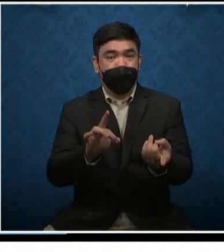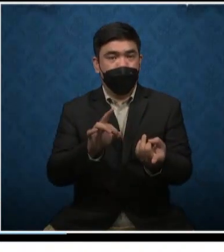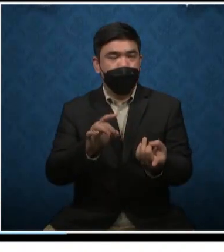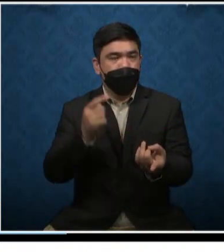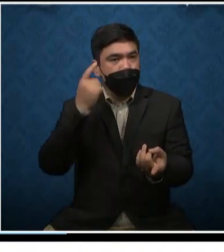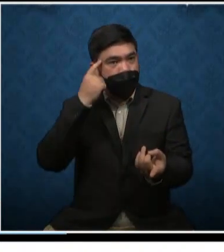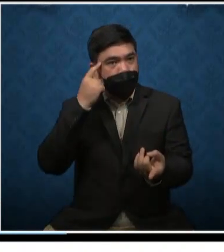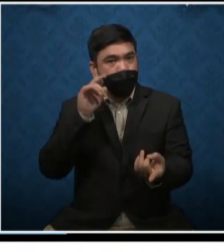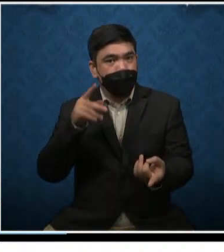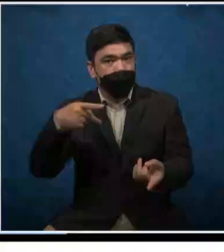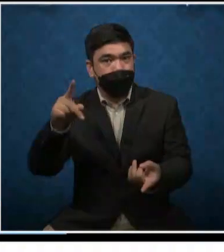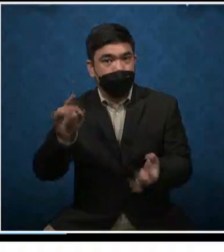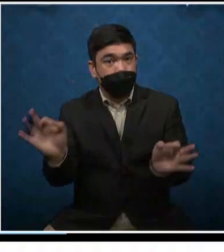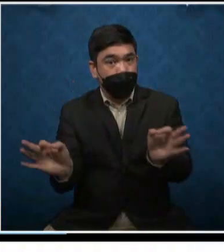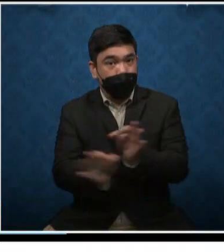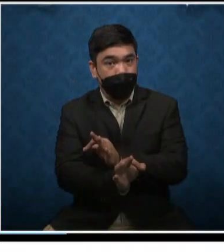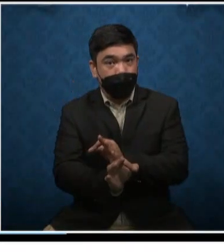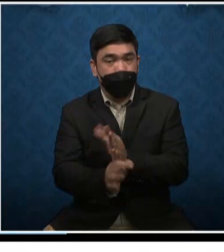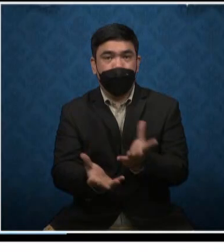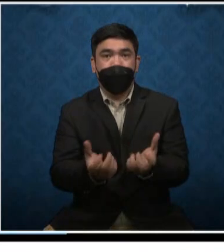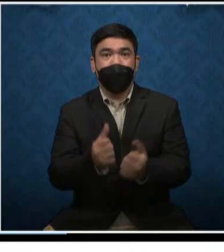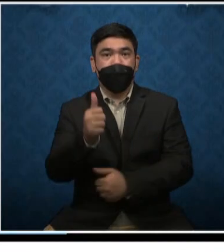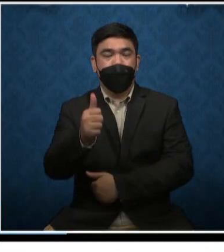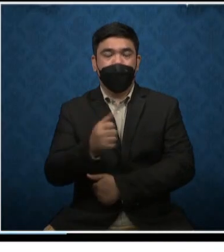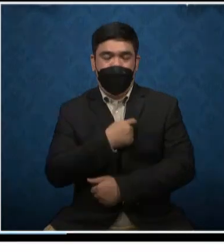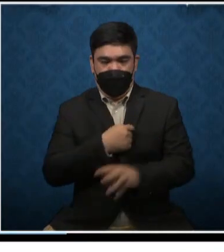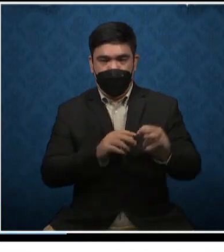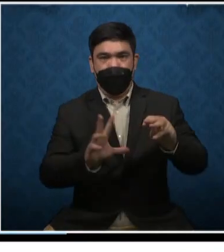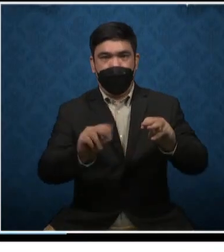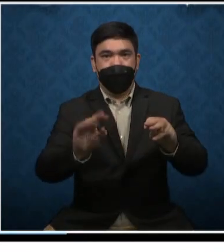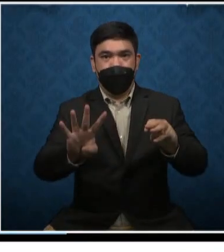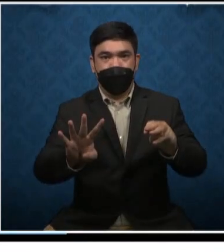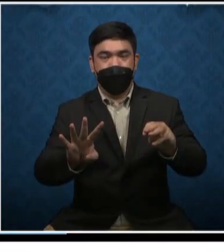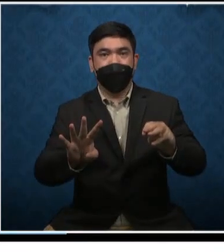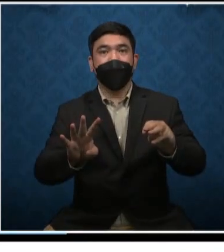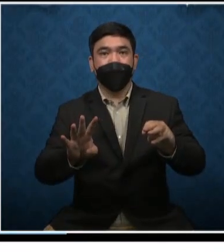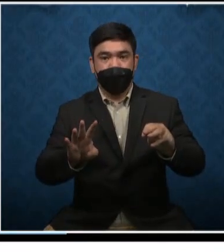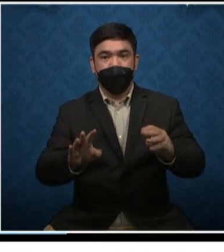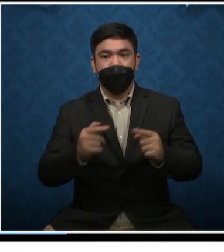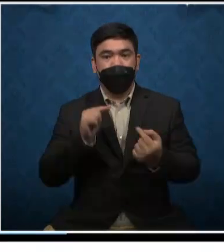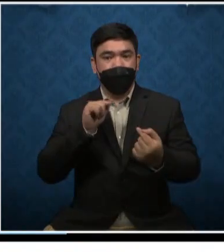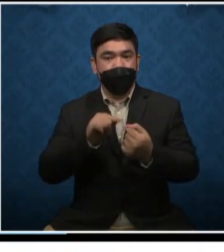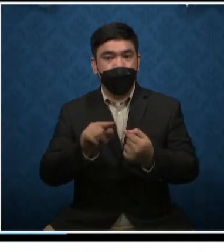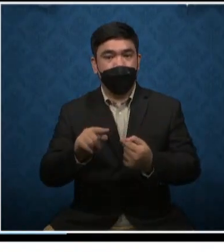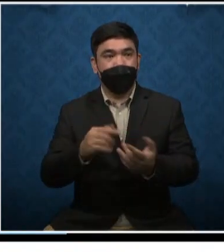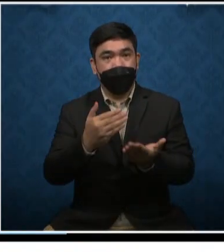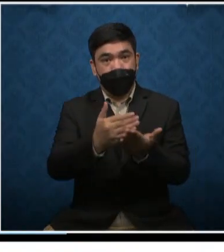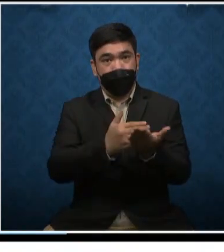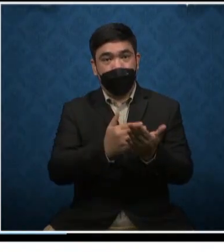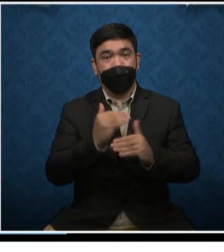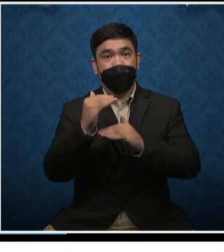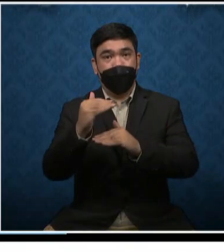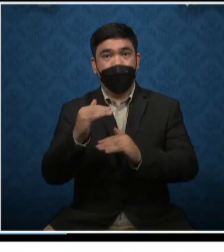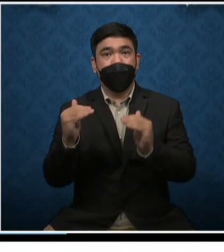ประเภทของประโยชน์ทดแทนที่ได้รับตามมาตรา54ตลอดจนหลักเกณฑ์ในเงื่อนไขแ